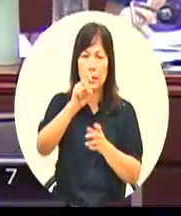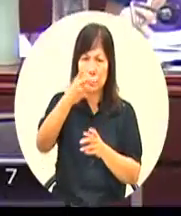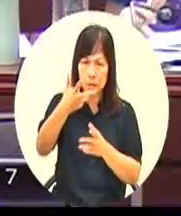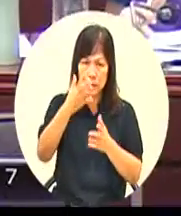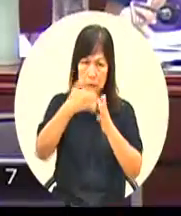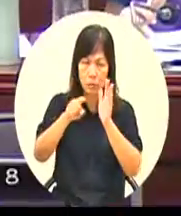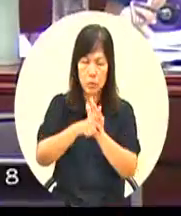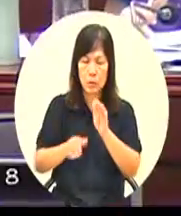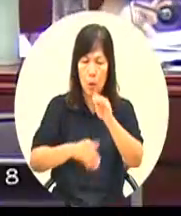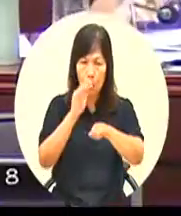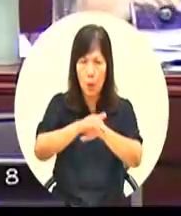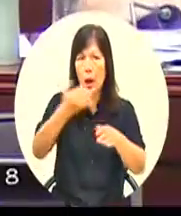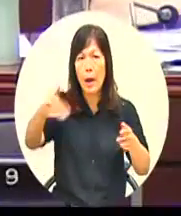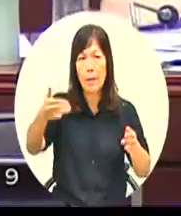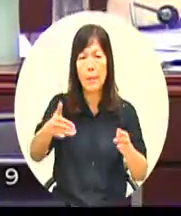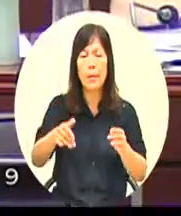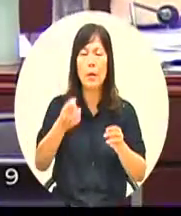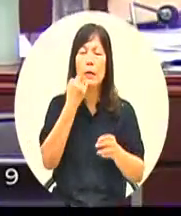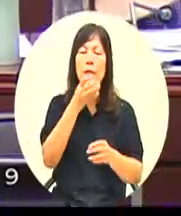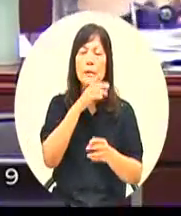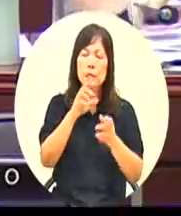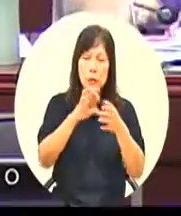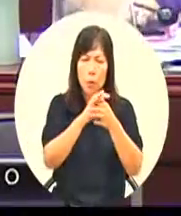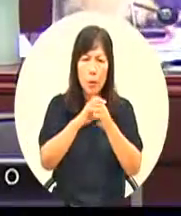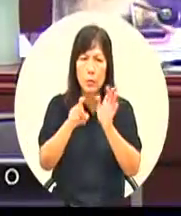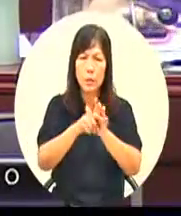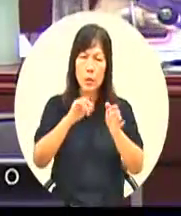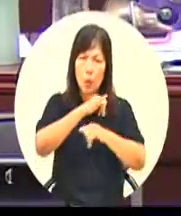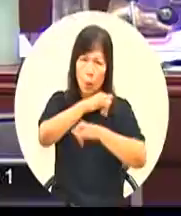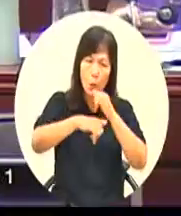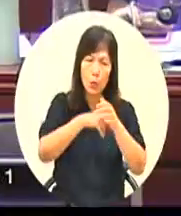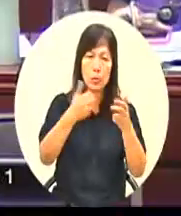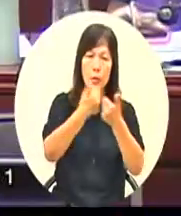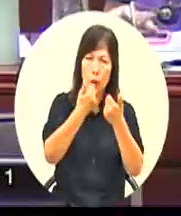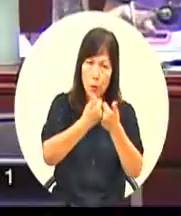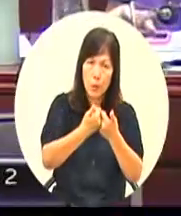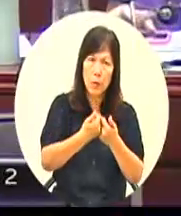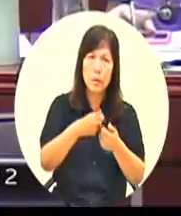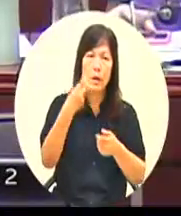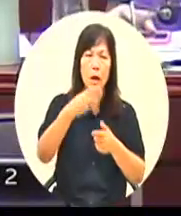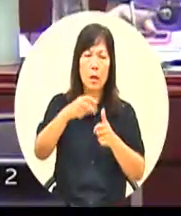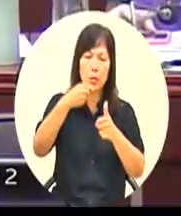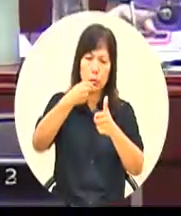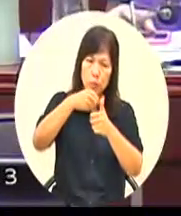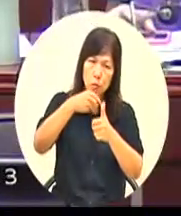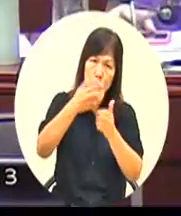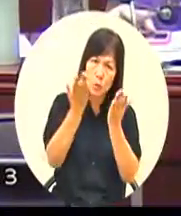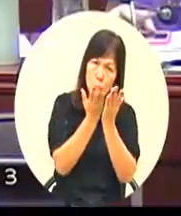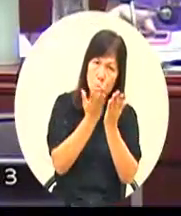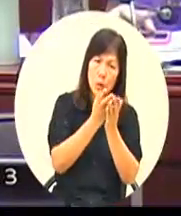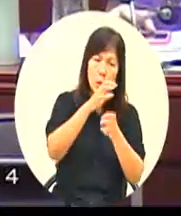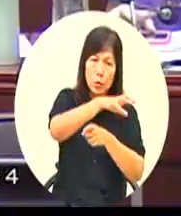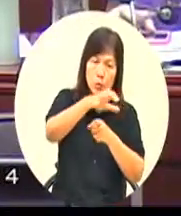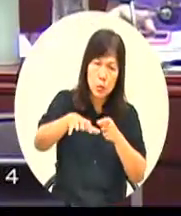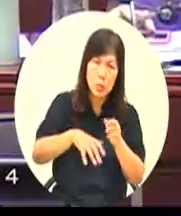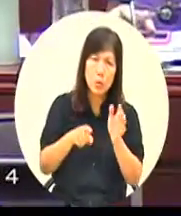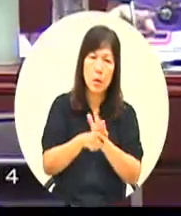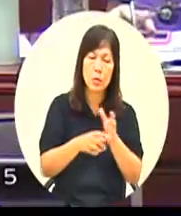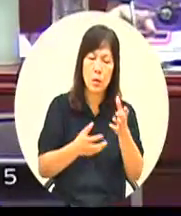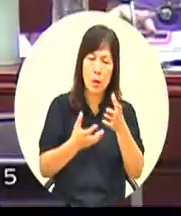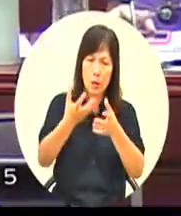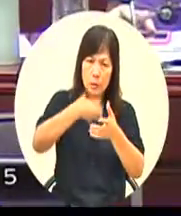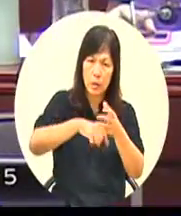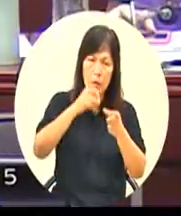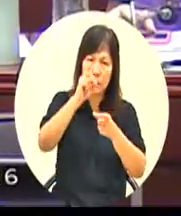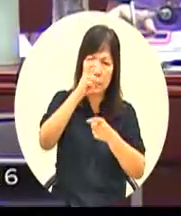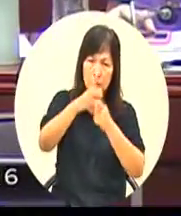没有完成改立啊，但是在相关的活动会议还有就学区纳入我们的这个12年的这个